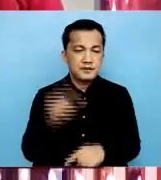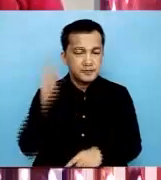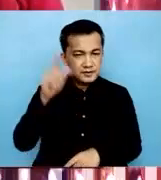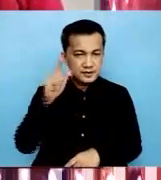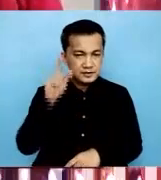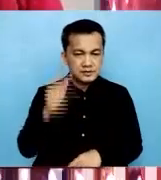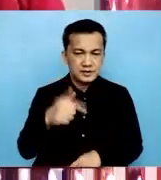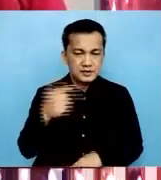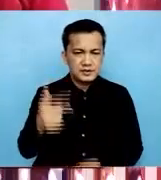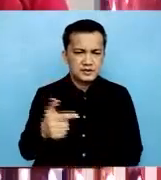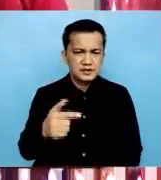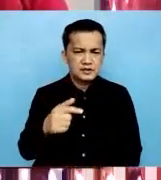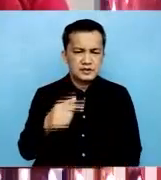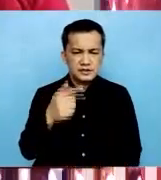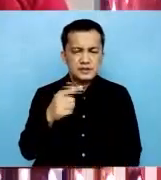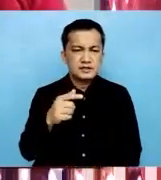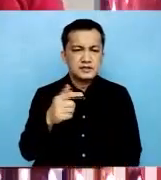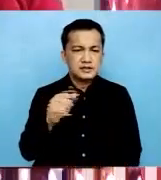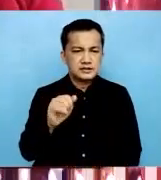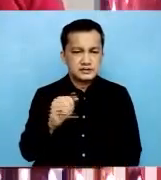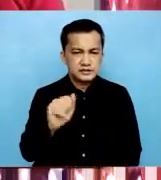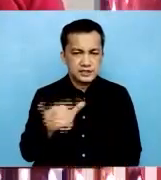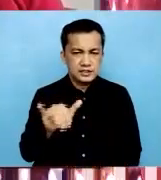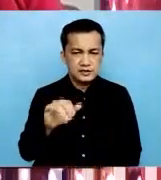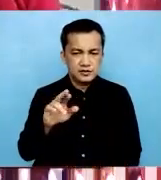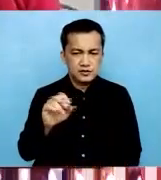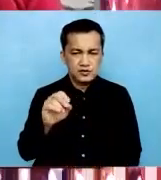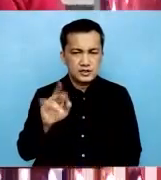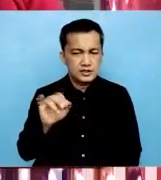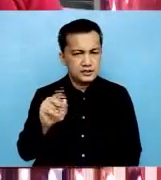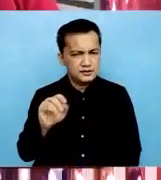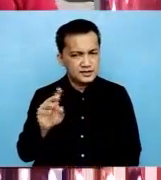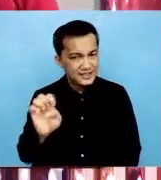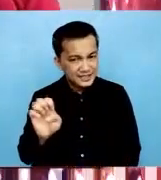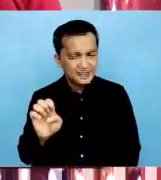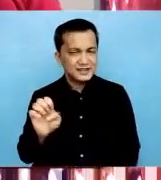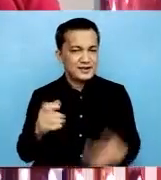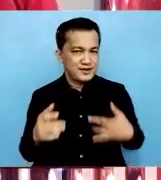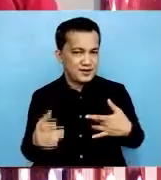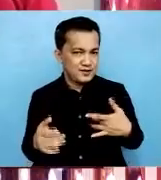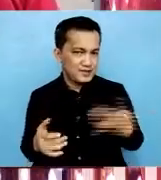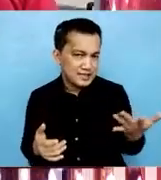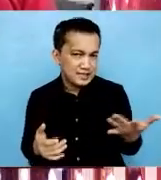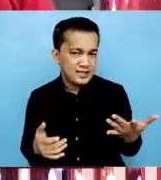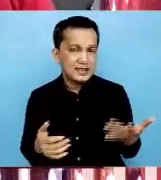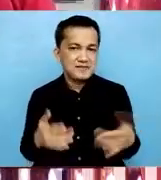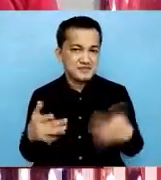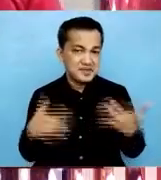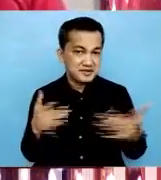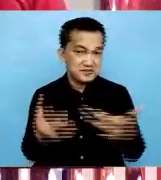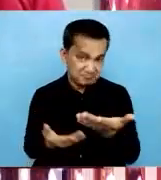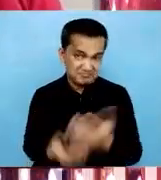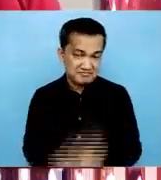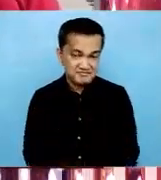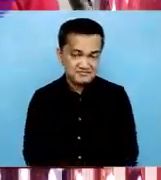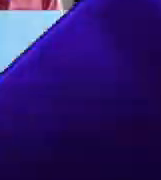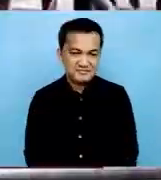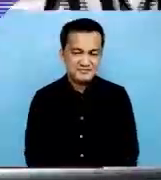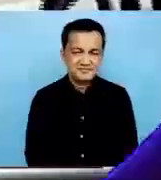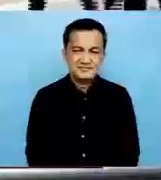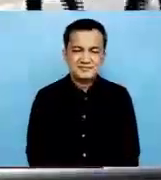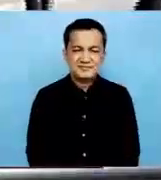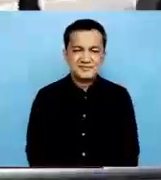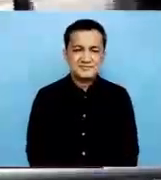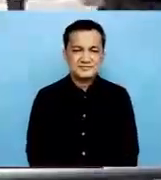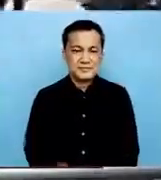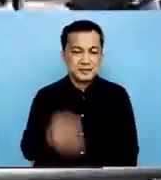Jay Orense. Jay, kamusta na? Ramdam na bang excitement dyan? Mayan, Bok,